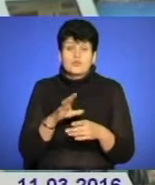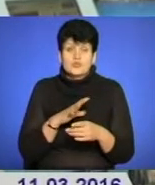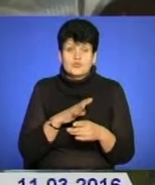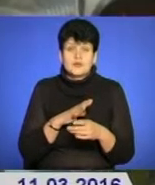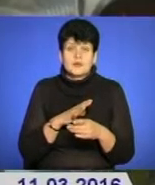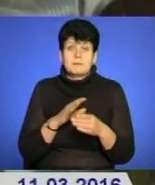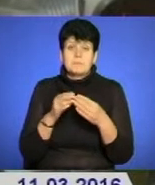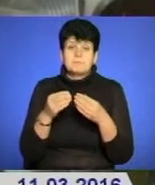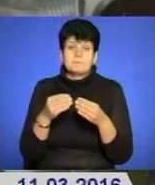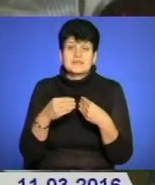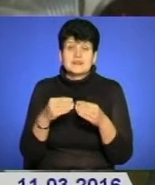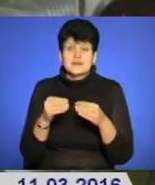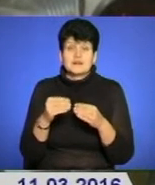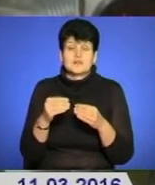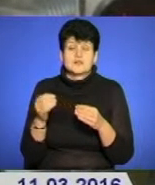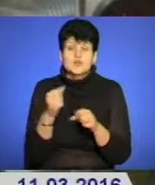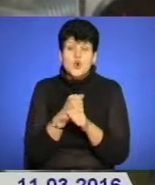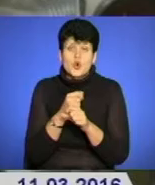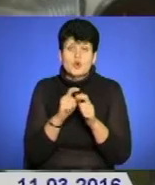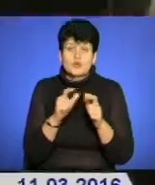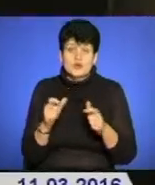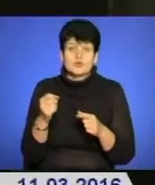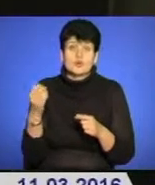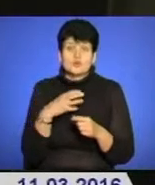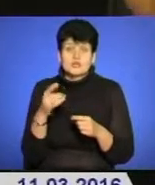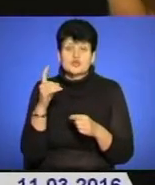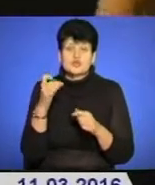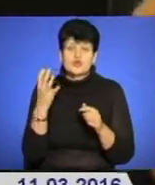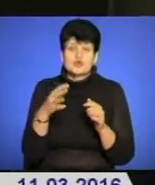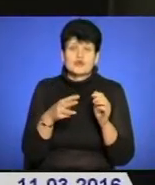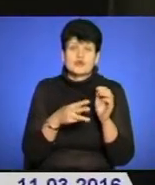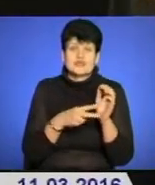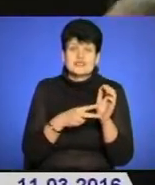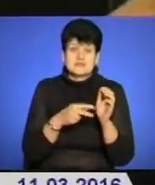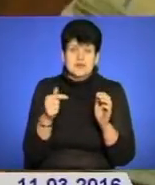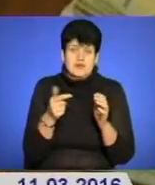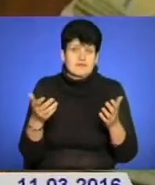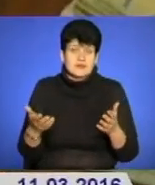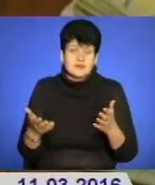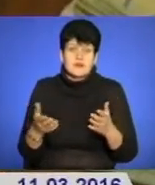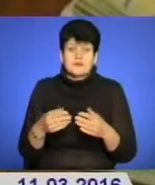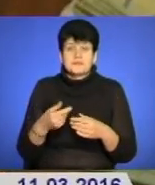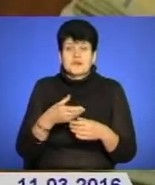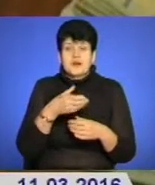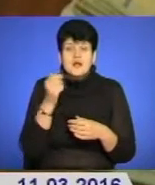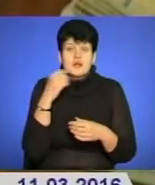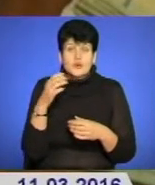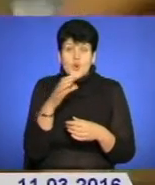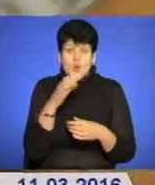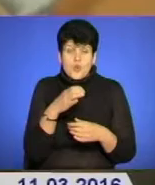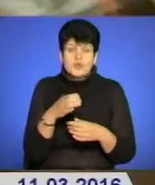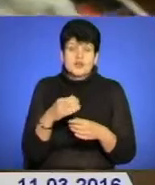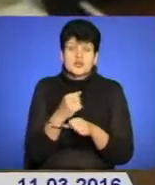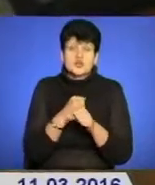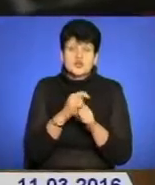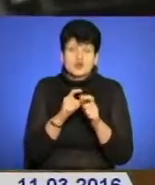плитка шоколаду, пляшка оковитої та 147 гривень з касового апарату. Поласувати алкоголем та шоколадом чоловік вирішив, ще